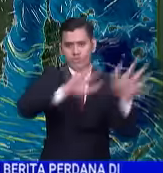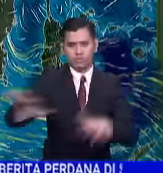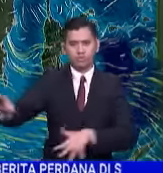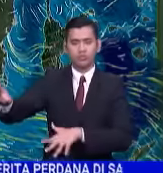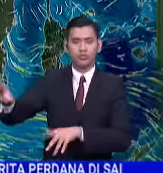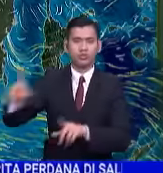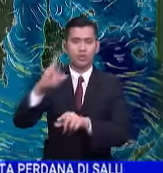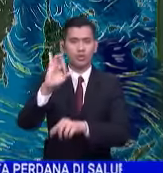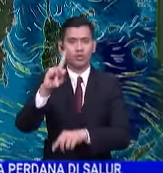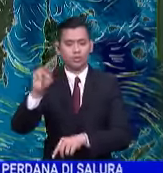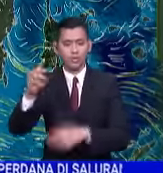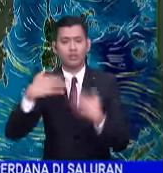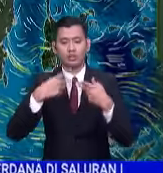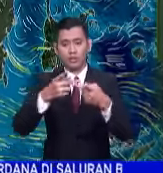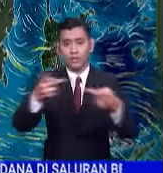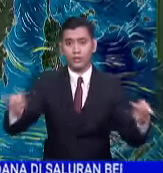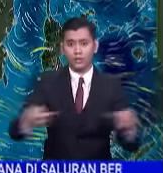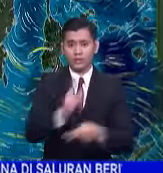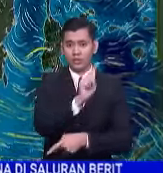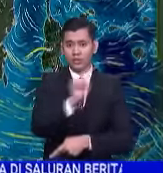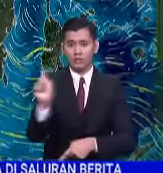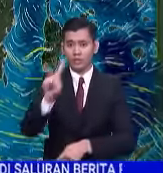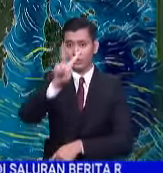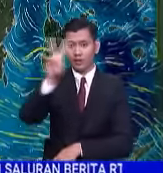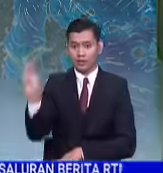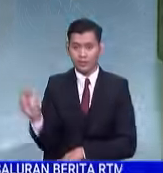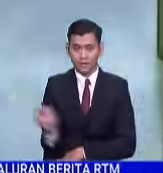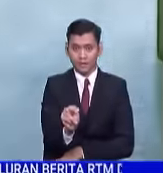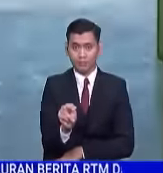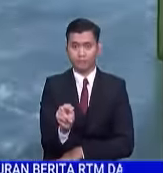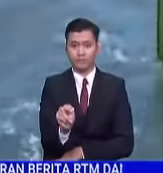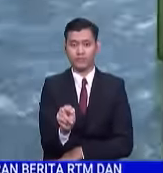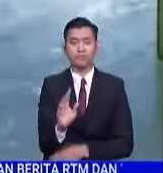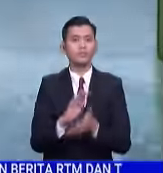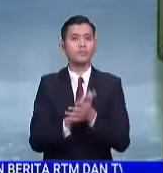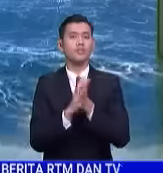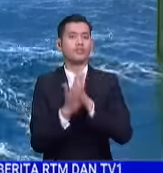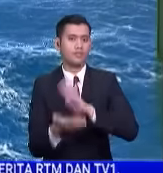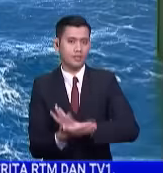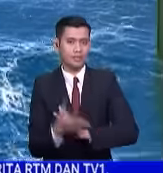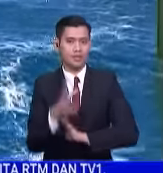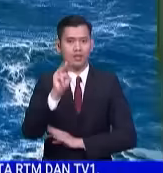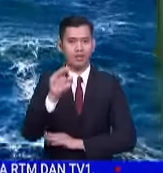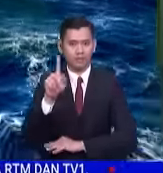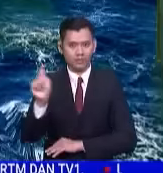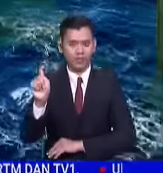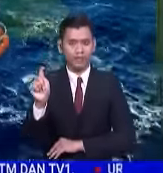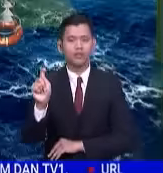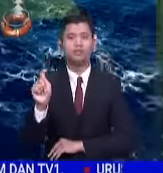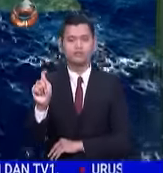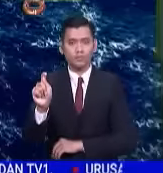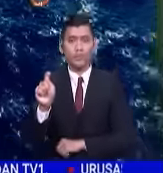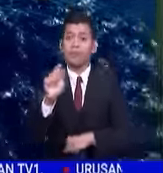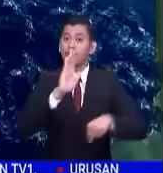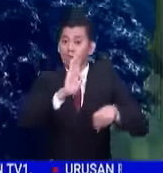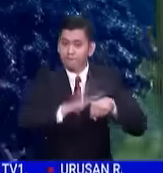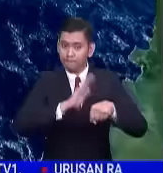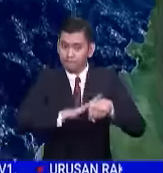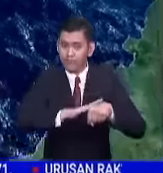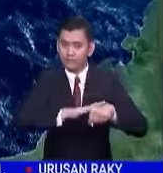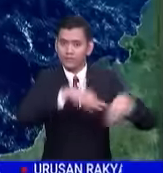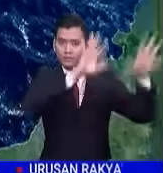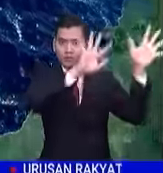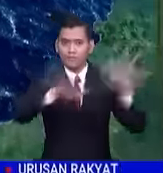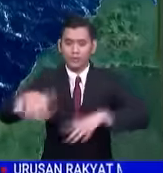sedang berada di kawasan timur Vietnam. Oleh demikian, Met Malaysia telah pun mengeluarkan amaran